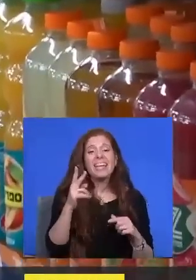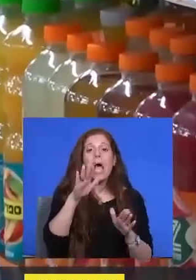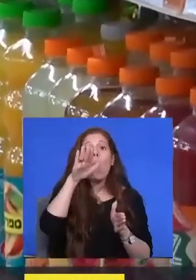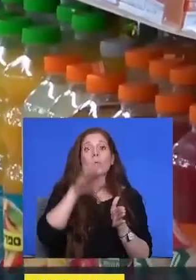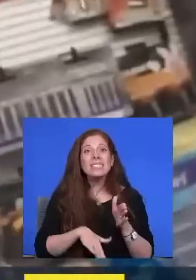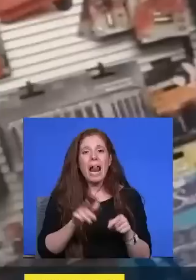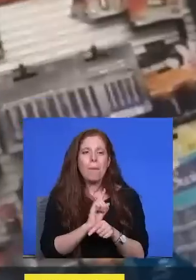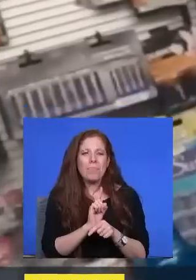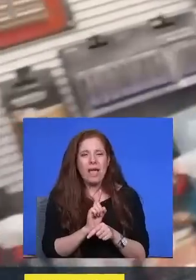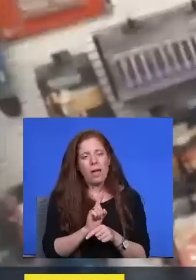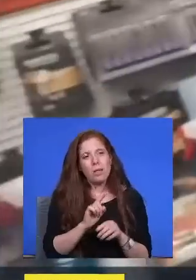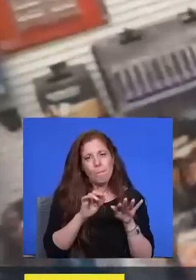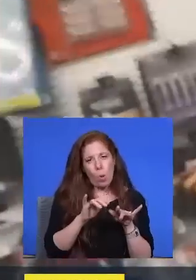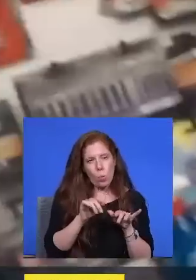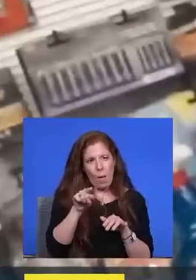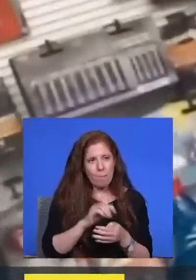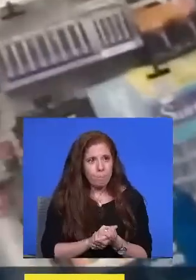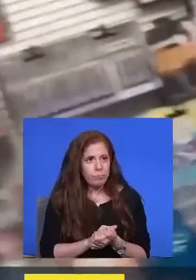המיידית בקופות. היא